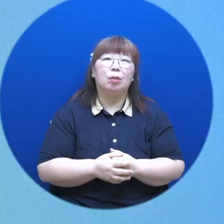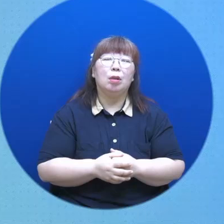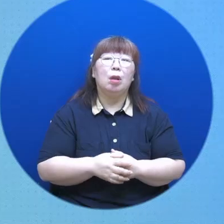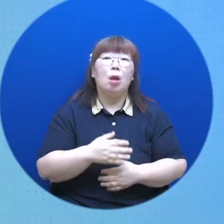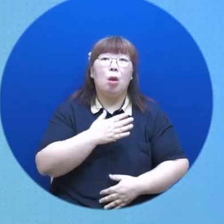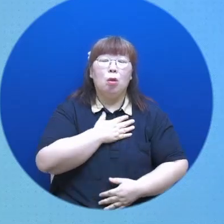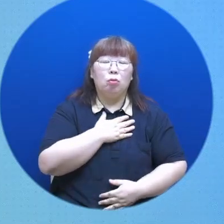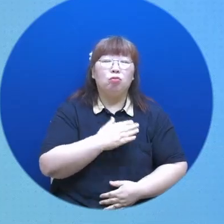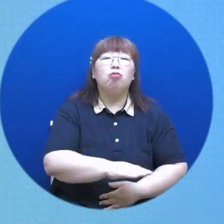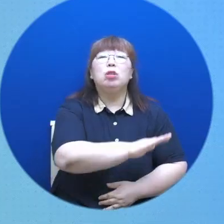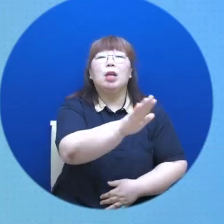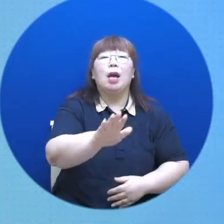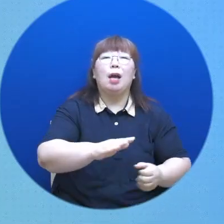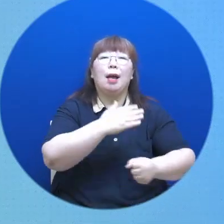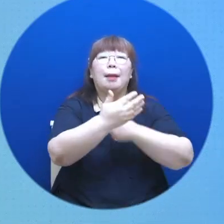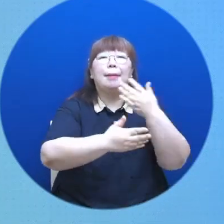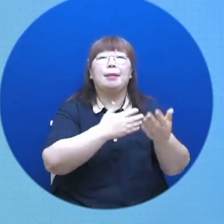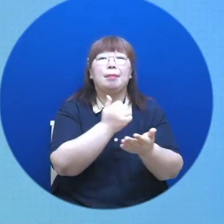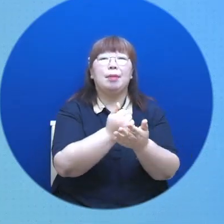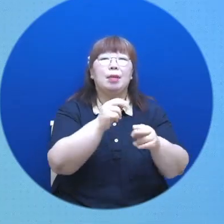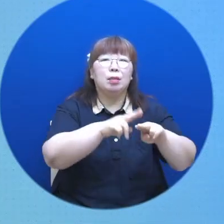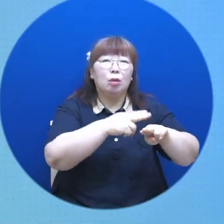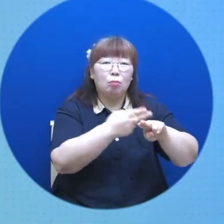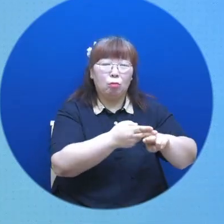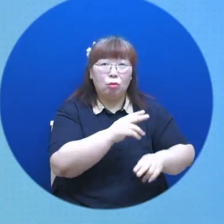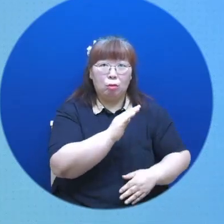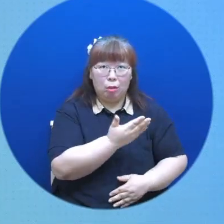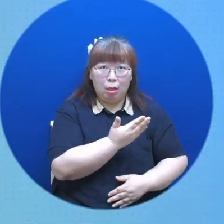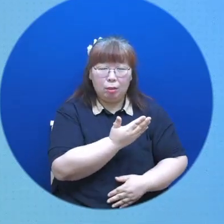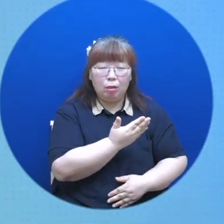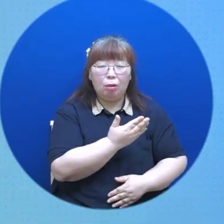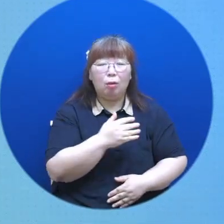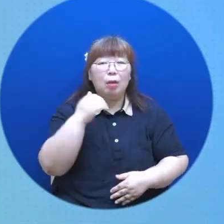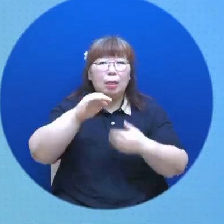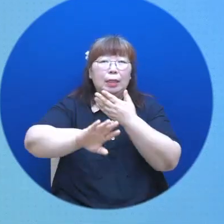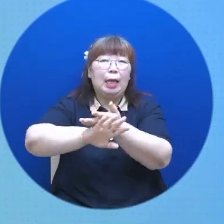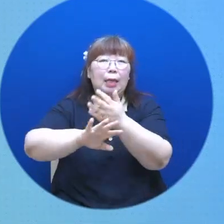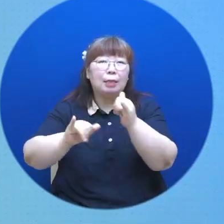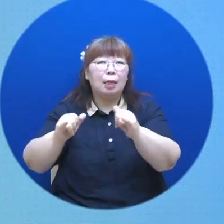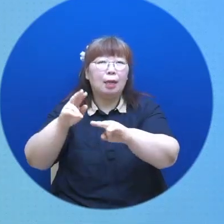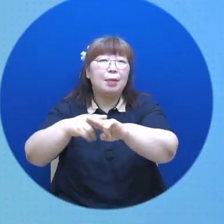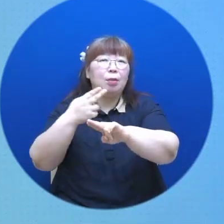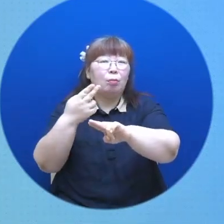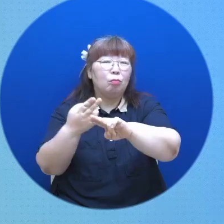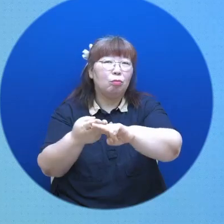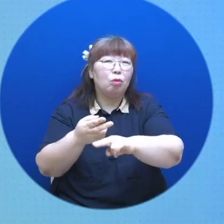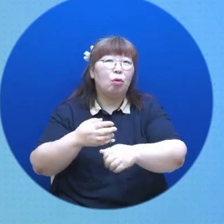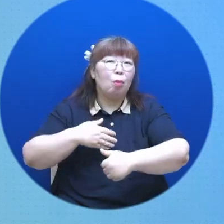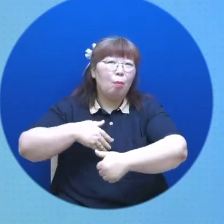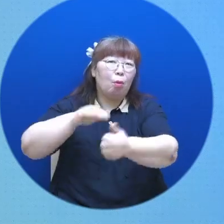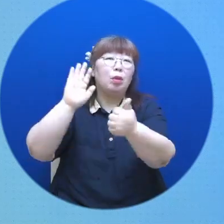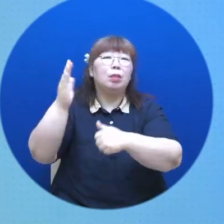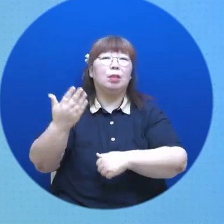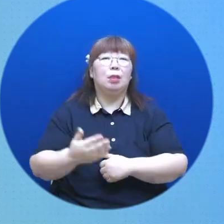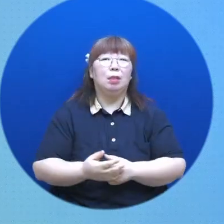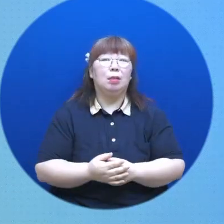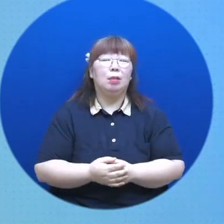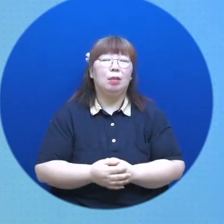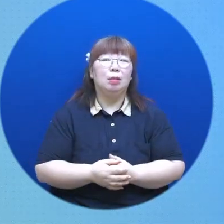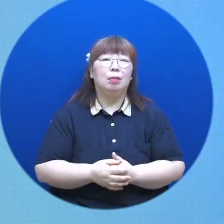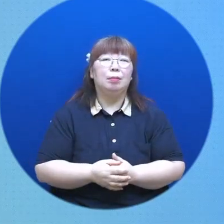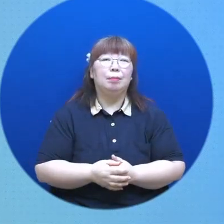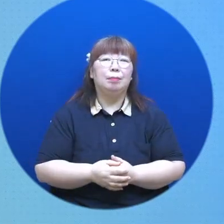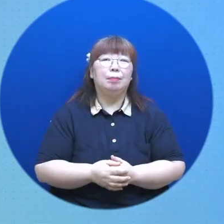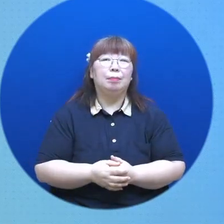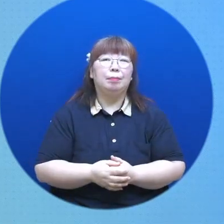우리가 하나님의 선물이 되어서 누군가의 삶에 선물로 보내지는 거예요.